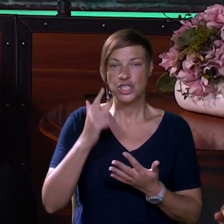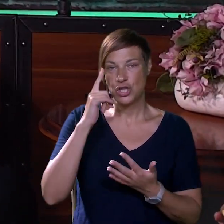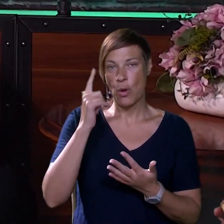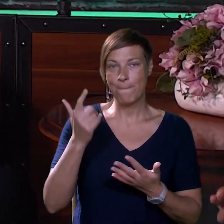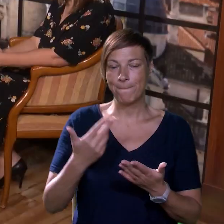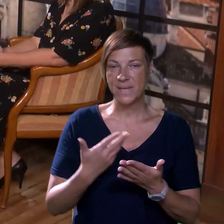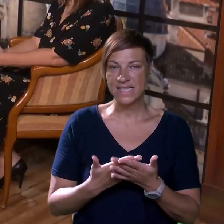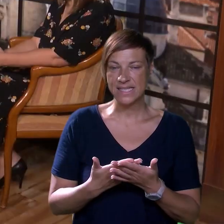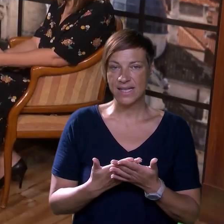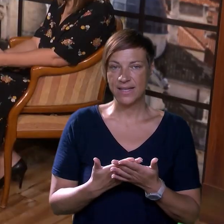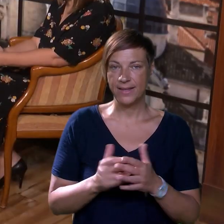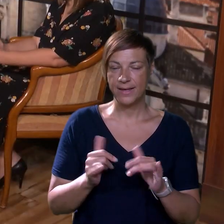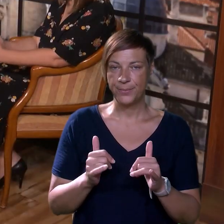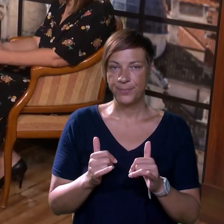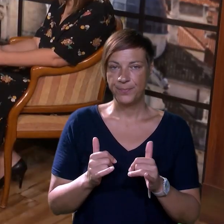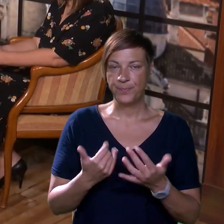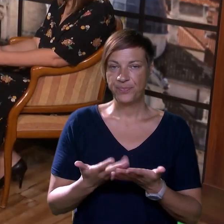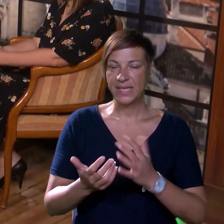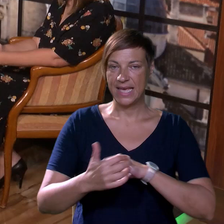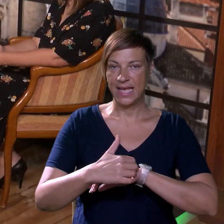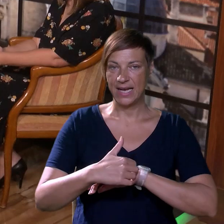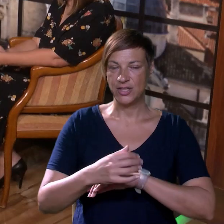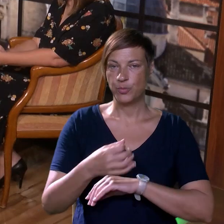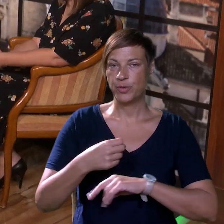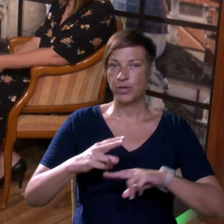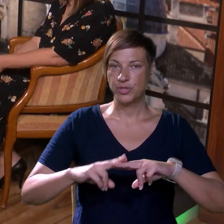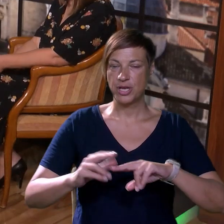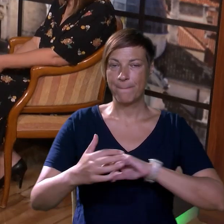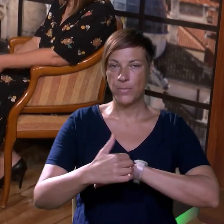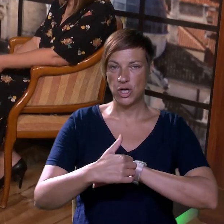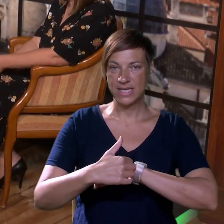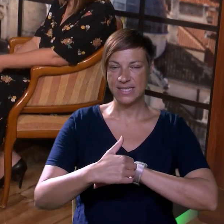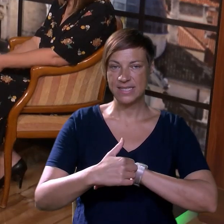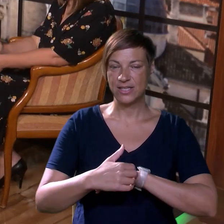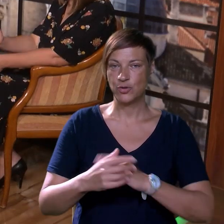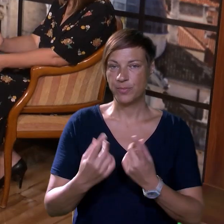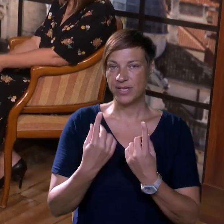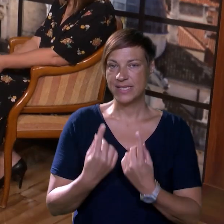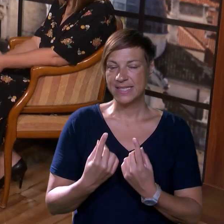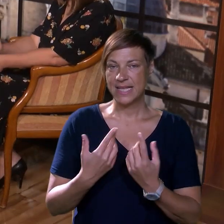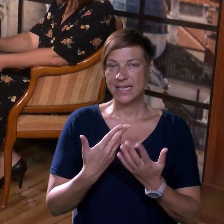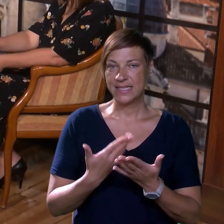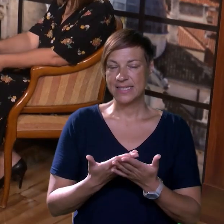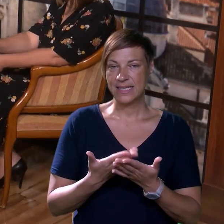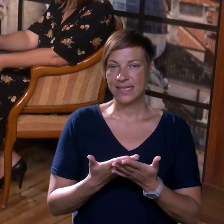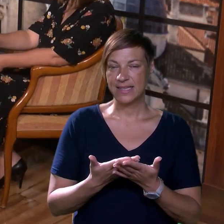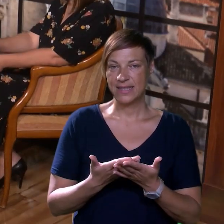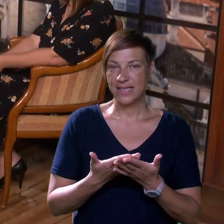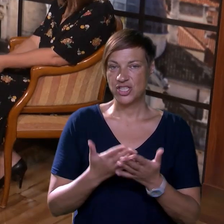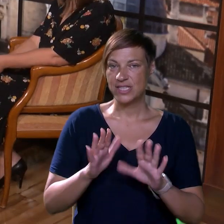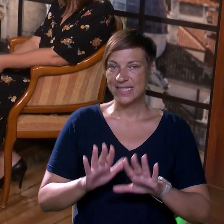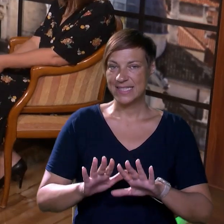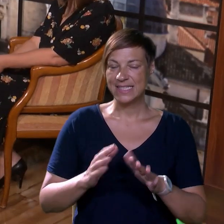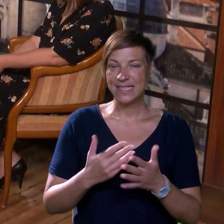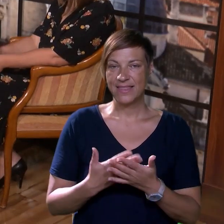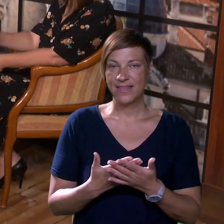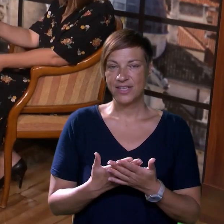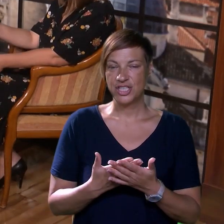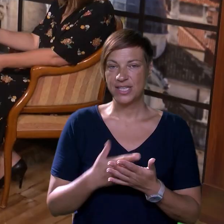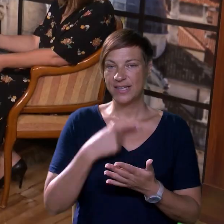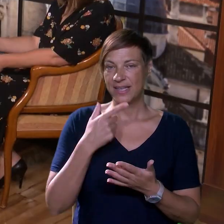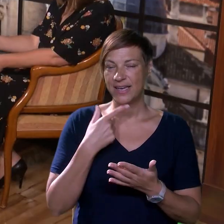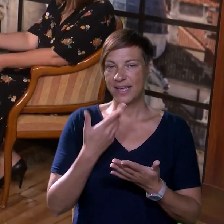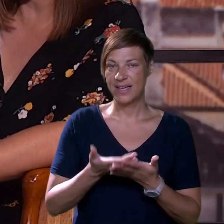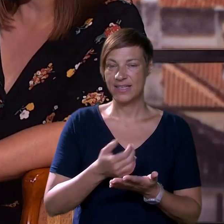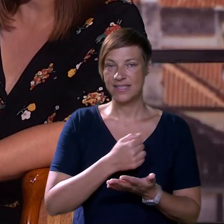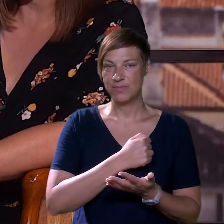mislite, je li Dubrovnik i opća bolnica Dubrovnik stanica gdje ćete se zadržati? Evo,